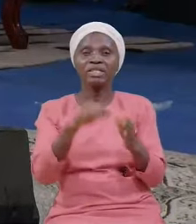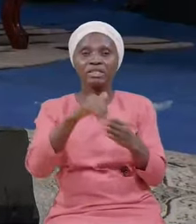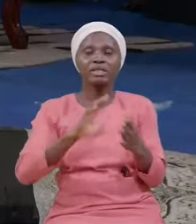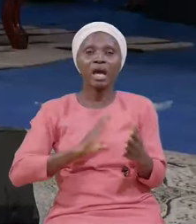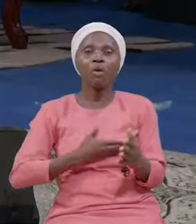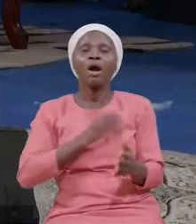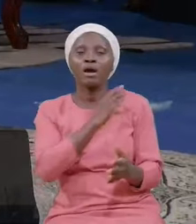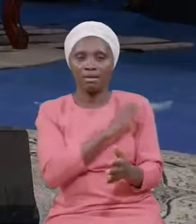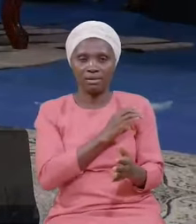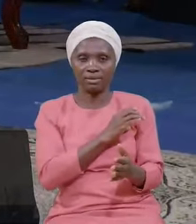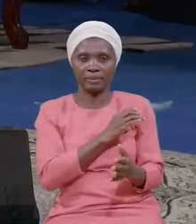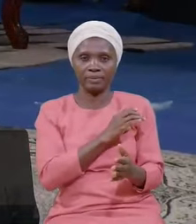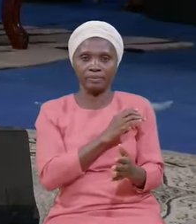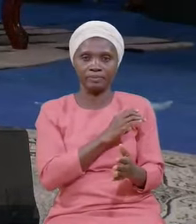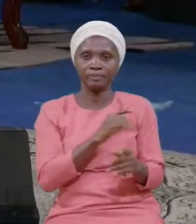caractère.